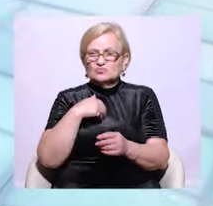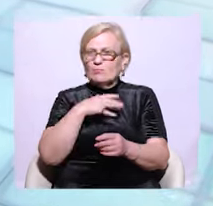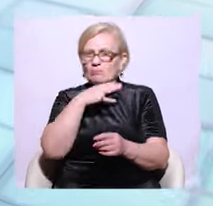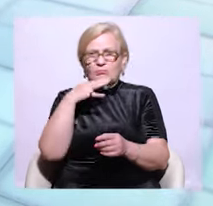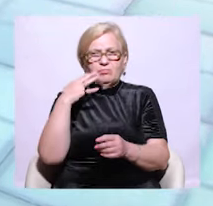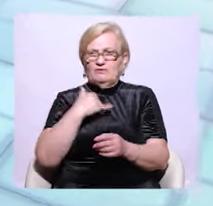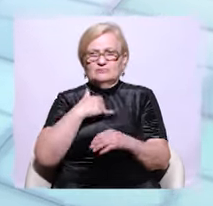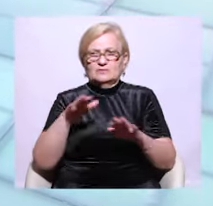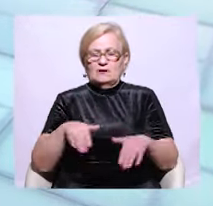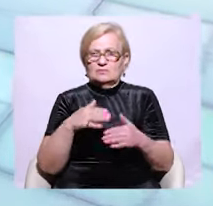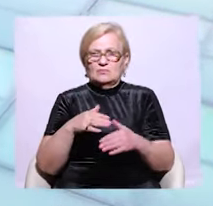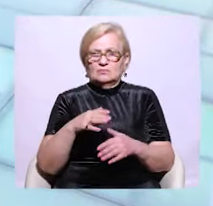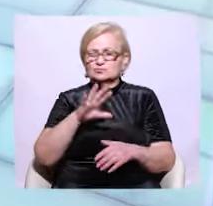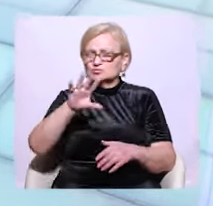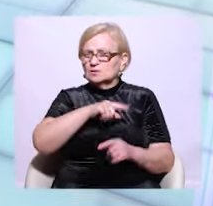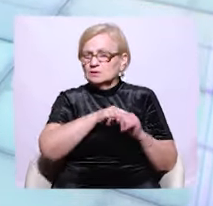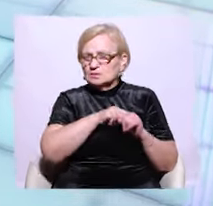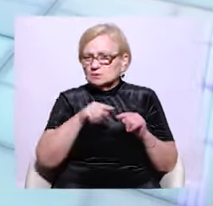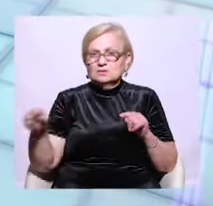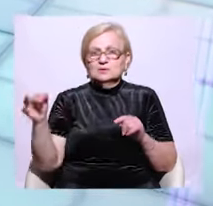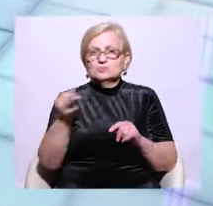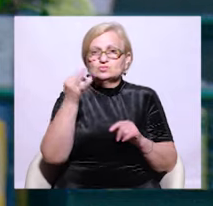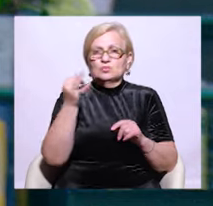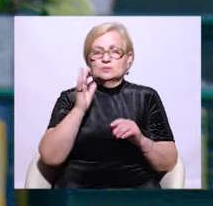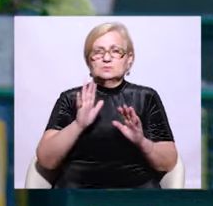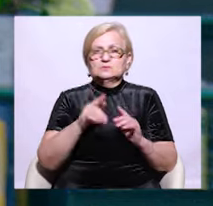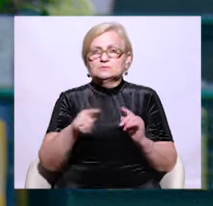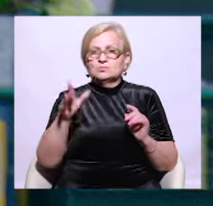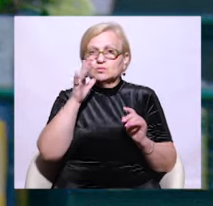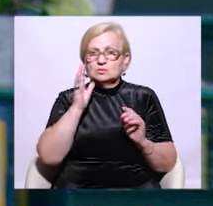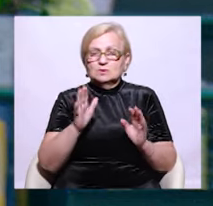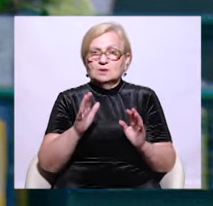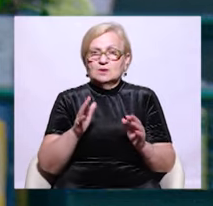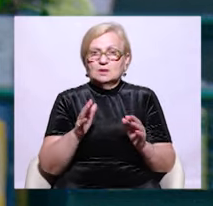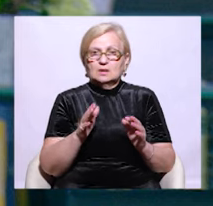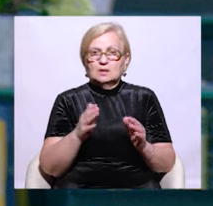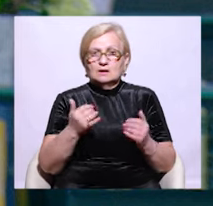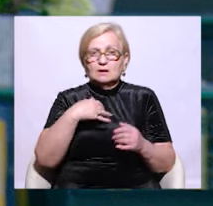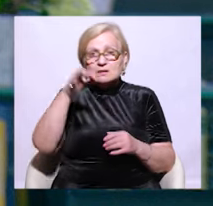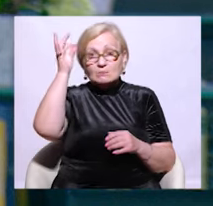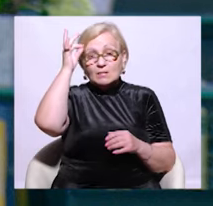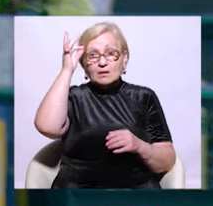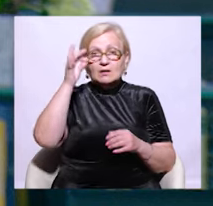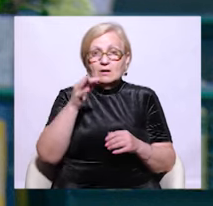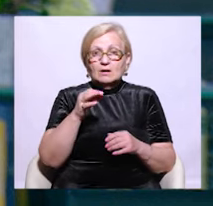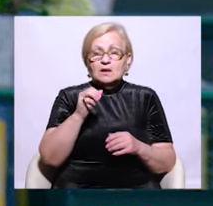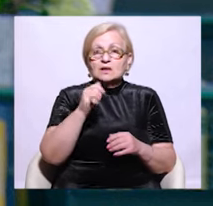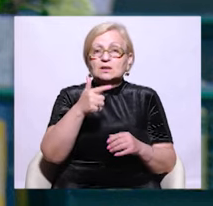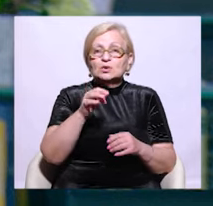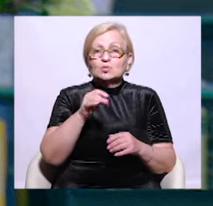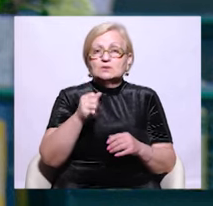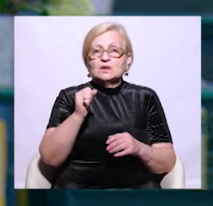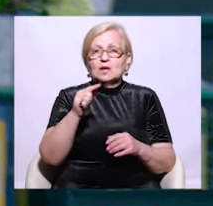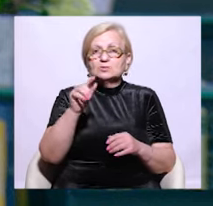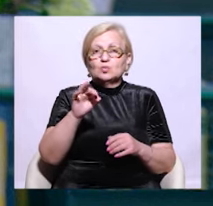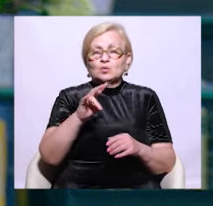შეიძლება ყავდა მთელი ჩვენი ისტორიის განმავლობაში. ახლა ამ წუთას მახსენდება მაგალითად გიორგი ათონელი